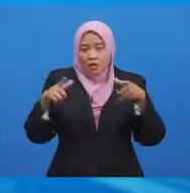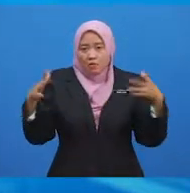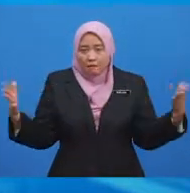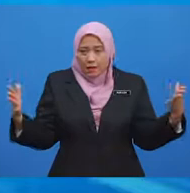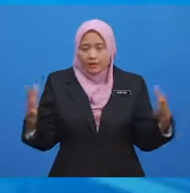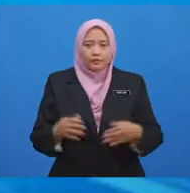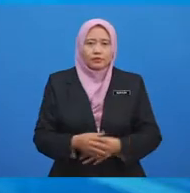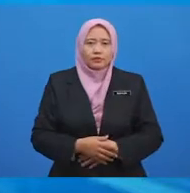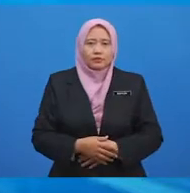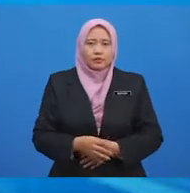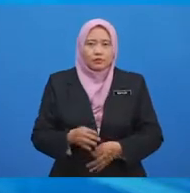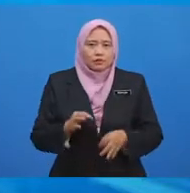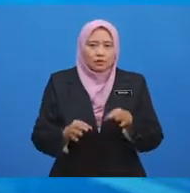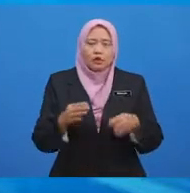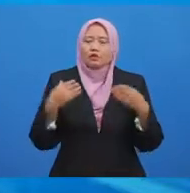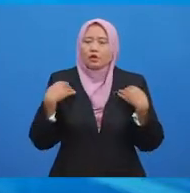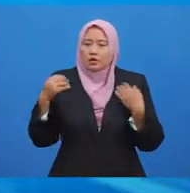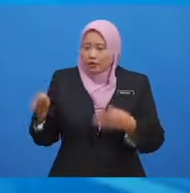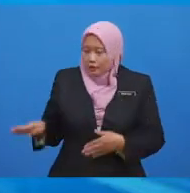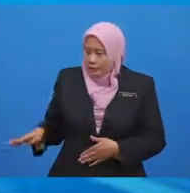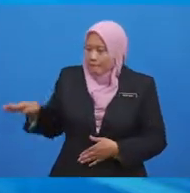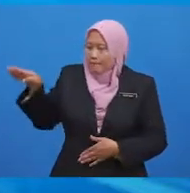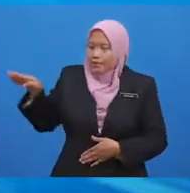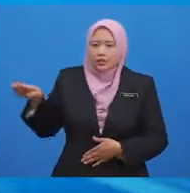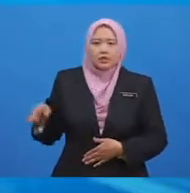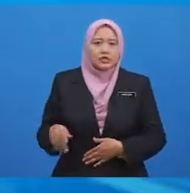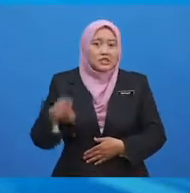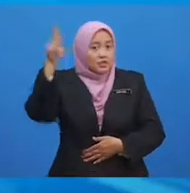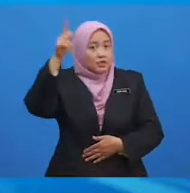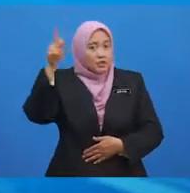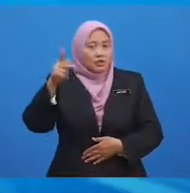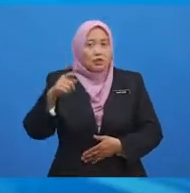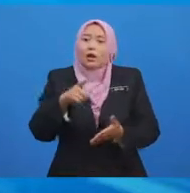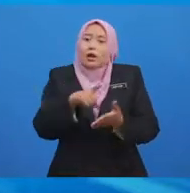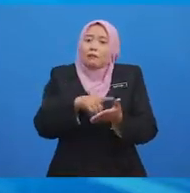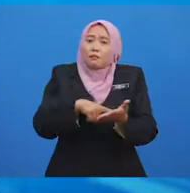banjir kilat, agaknya apakah kesan kepada kita semua?